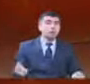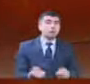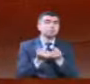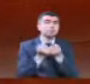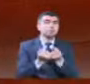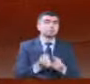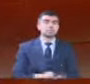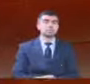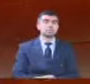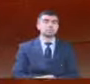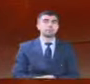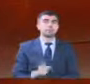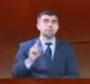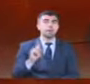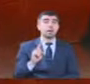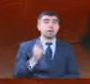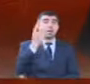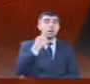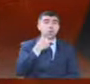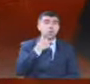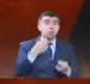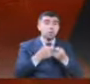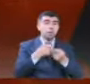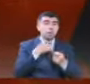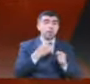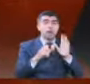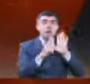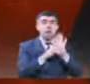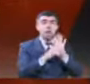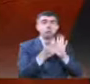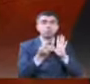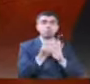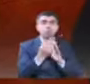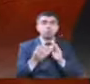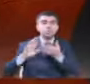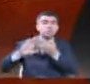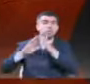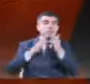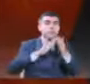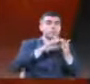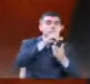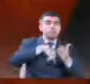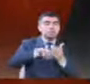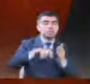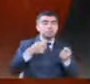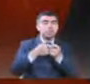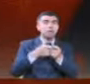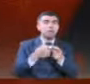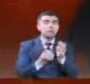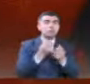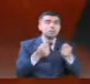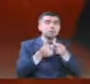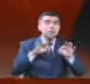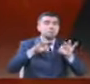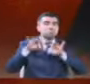الامر اولا بالقيام باصدار قانون جديد للتعاونيات، الهدف منه هو تنظيم